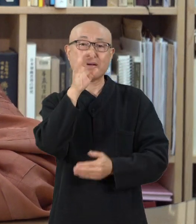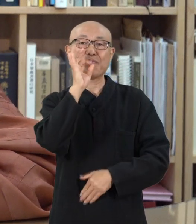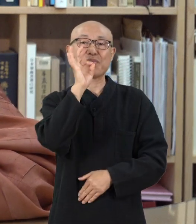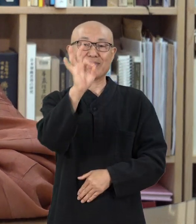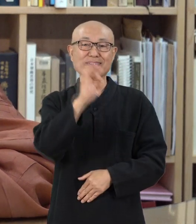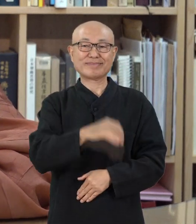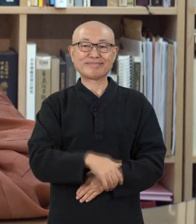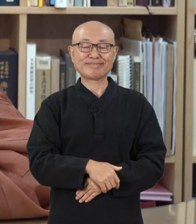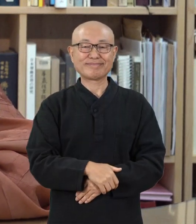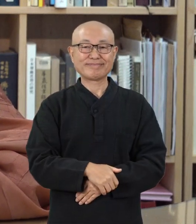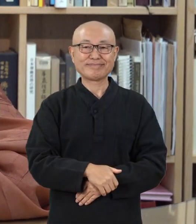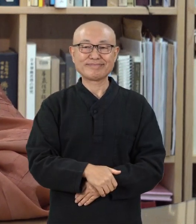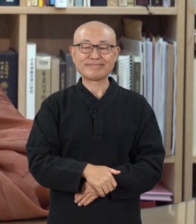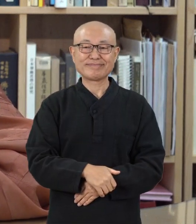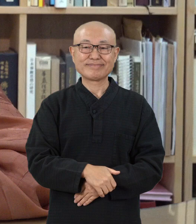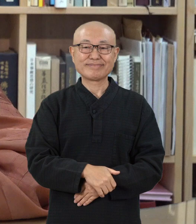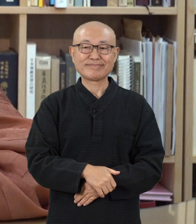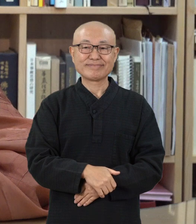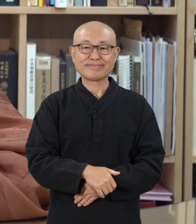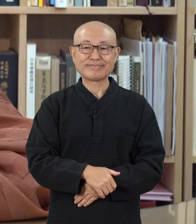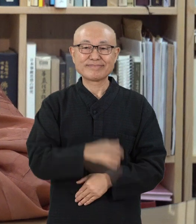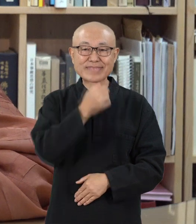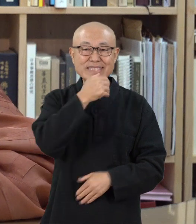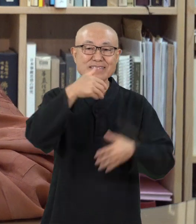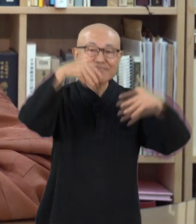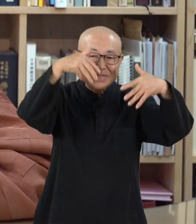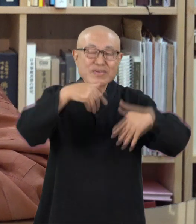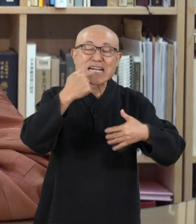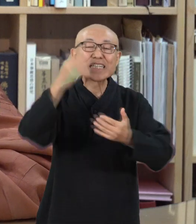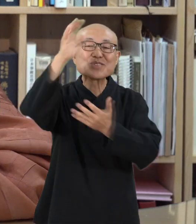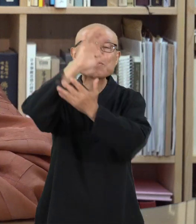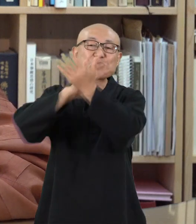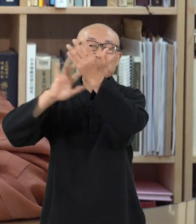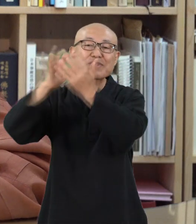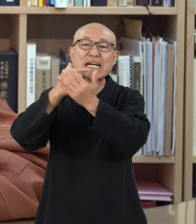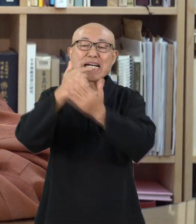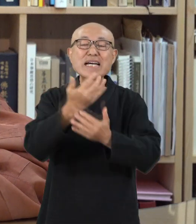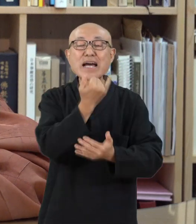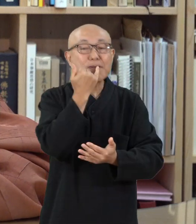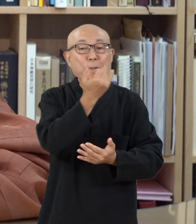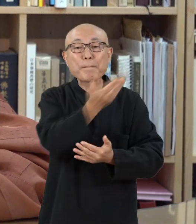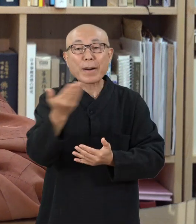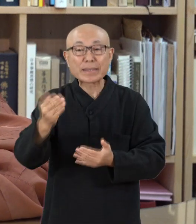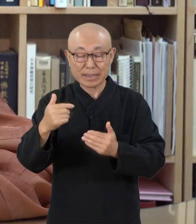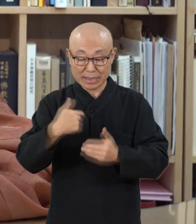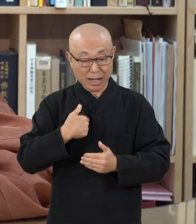거예요. 그러니까는 비와 구름과 바다와 나하고